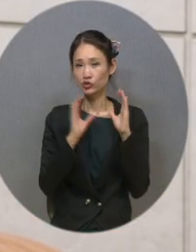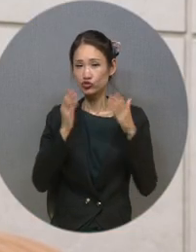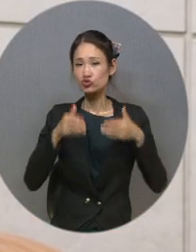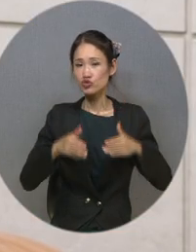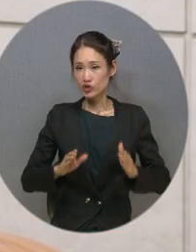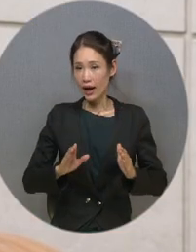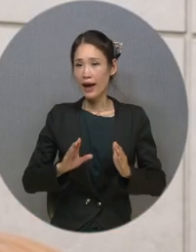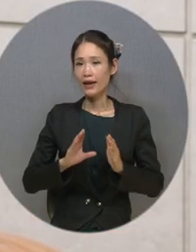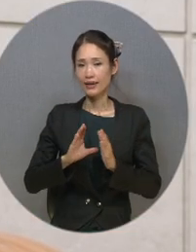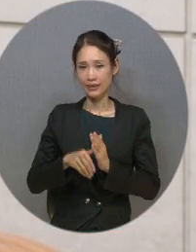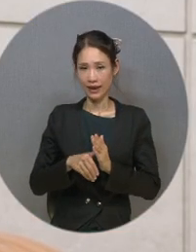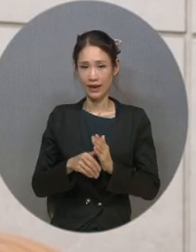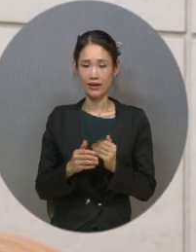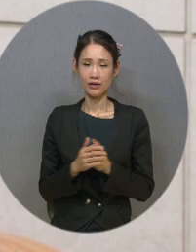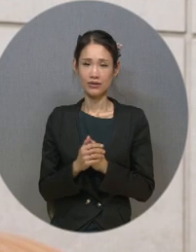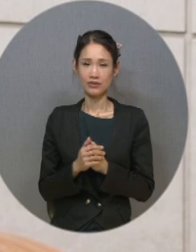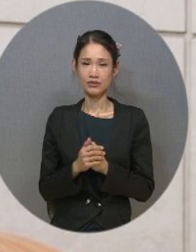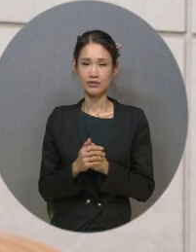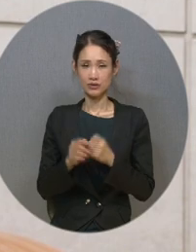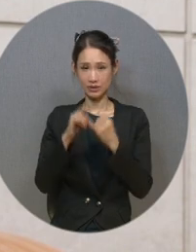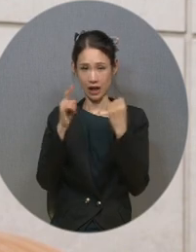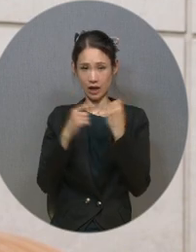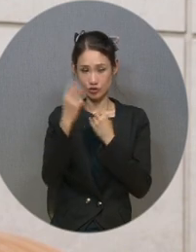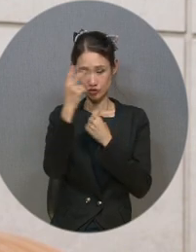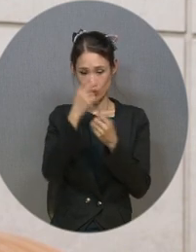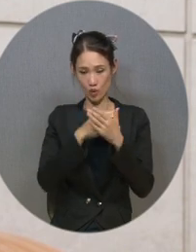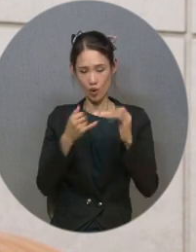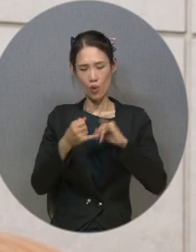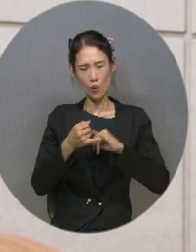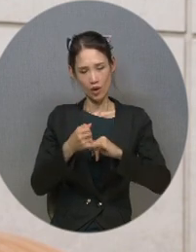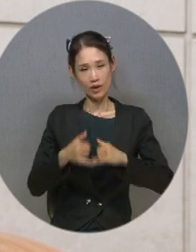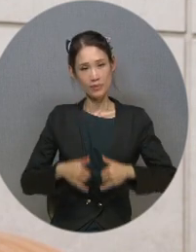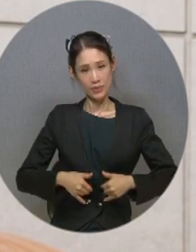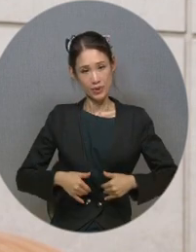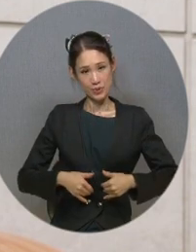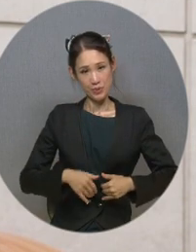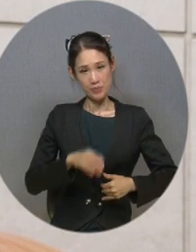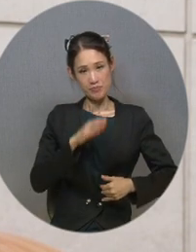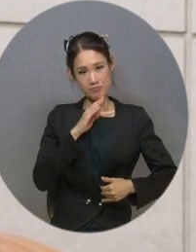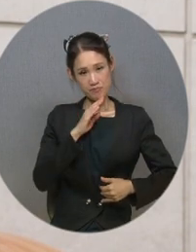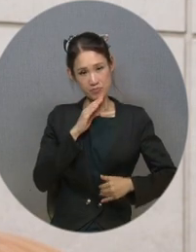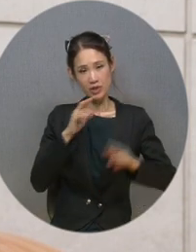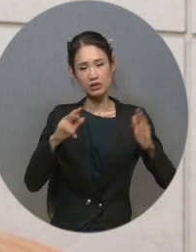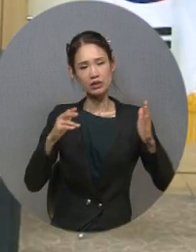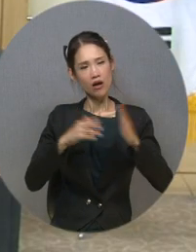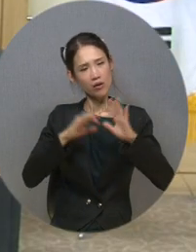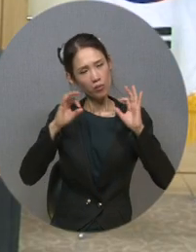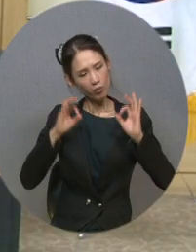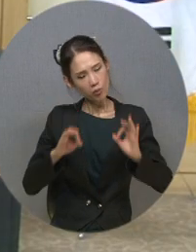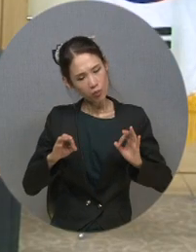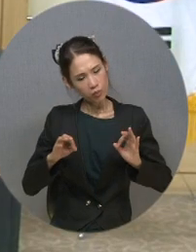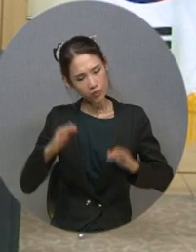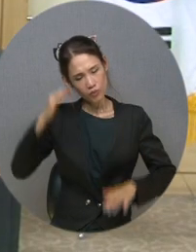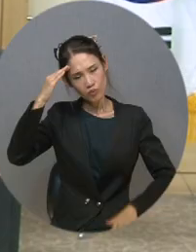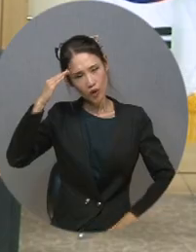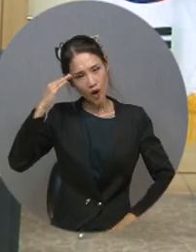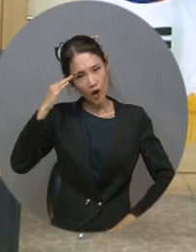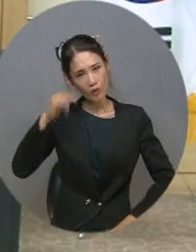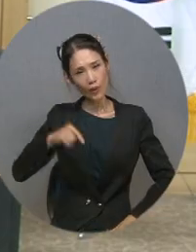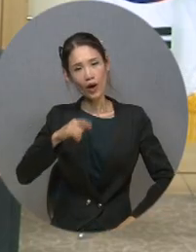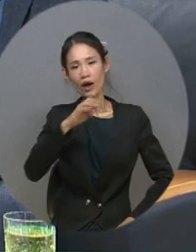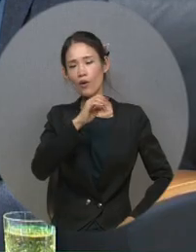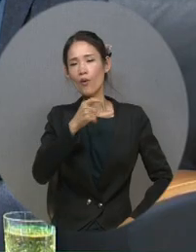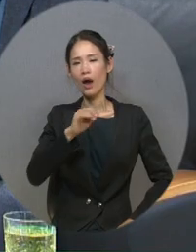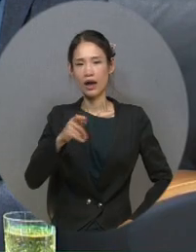출산을 할 때 산후조리가 꼭 필요한 거 아니겠습니까? 예. 근데 지금까지 보면은 우리 광양에 이렇다